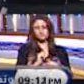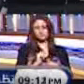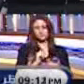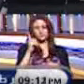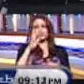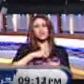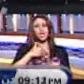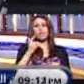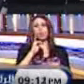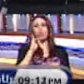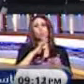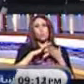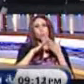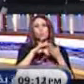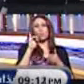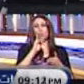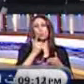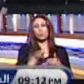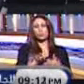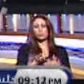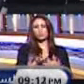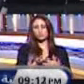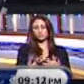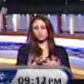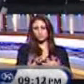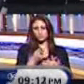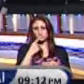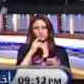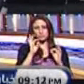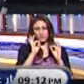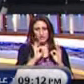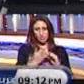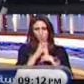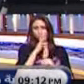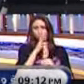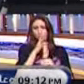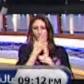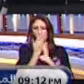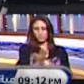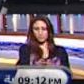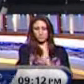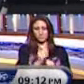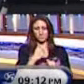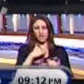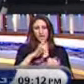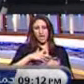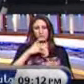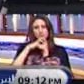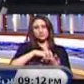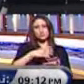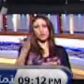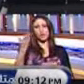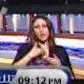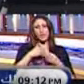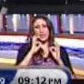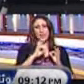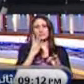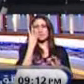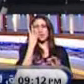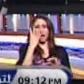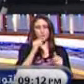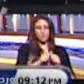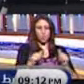محمد قول لي ايه المشكله وايه المطلوب؟ المشكله دلوقتي حضرتك اللي احنا قدمنا الورق ودلوقتي طالبين حضرتك مأوى للاربع اسر المرميين